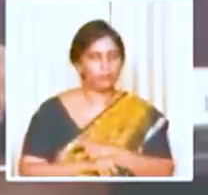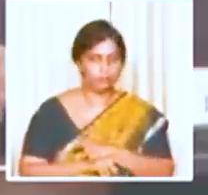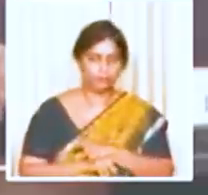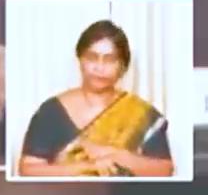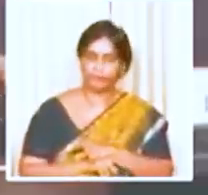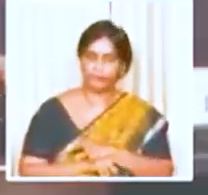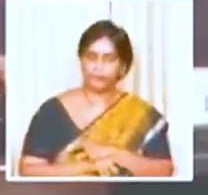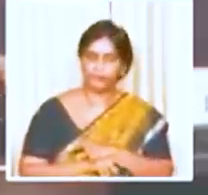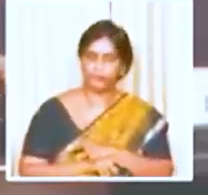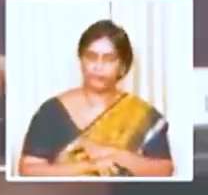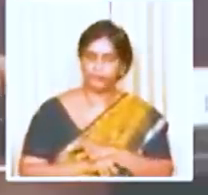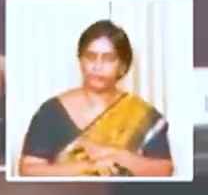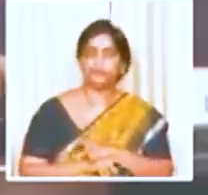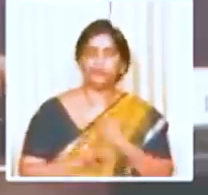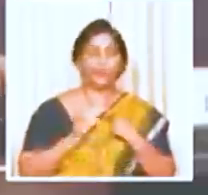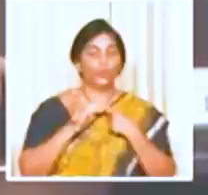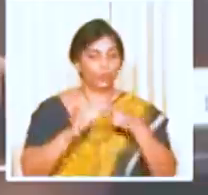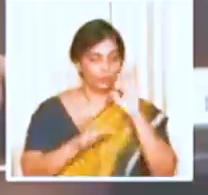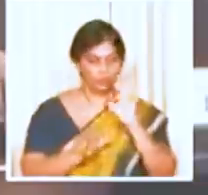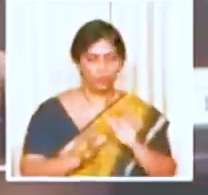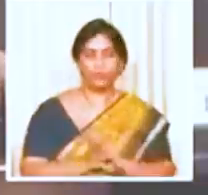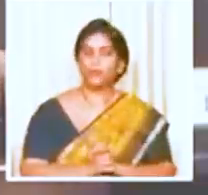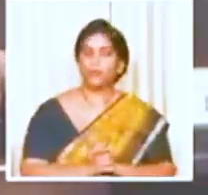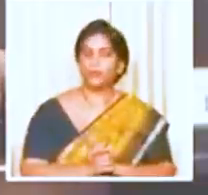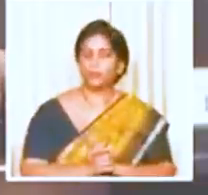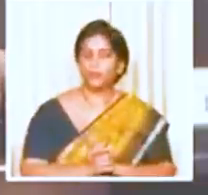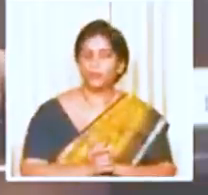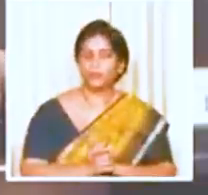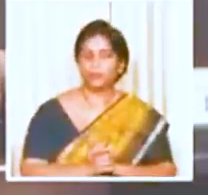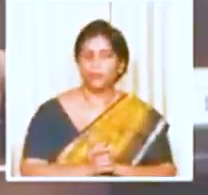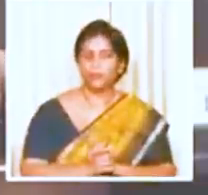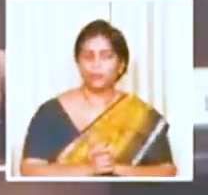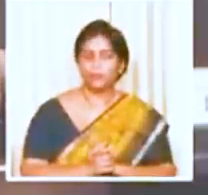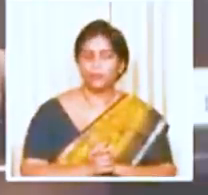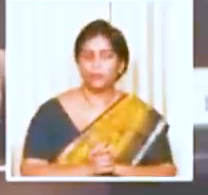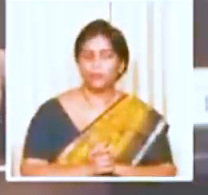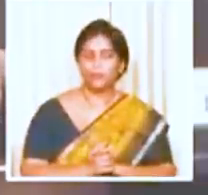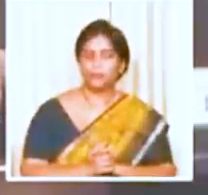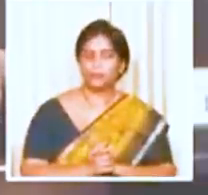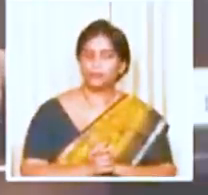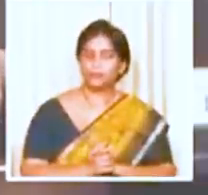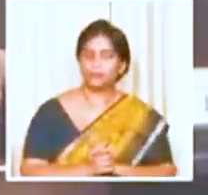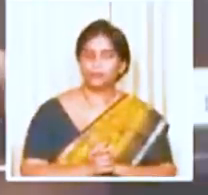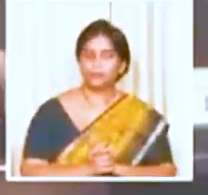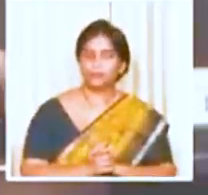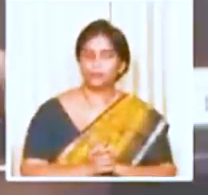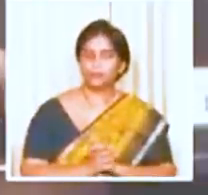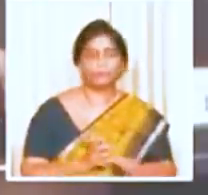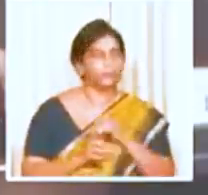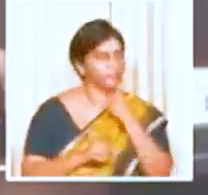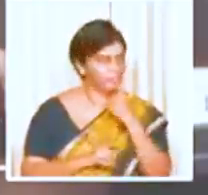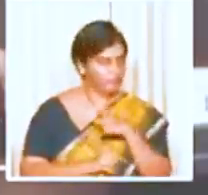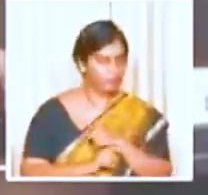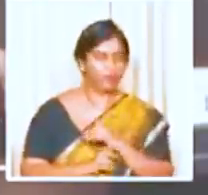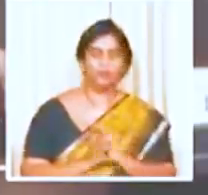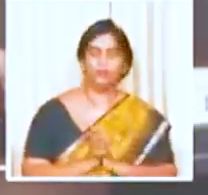பேச்சுவார்த்தைக்கு 30 தான் தேதி என்று சொல்லியிருக்கிறார். இதுவரைக்கும் அந்த விடயத்தில் எந்த முன்னேற்றமும் இல்லை. இந்த நாட்டினுடைய ஜனாதிபதி ஒரு